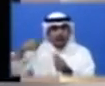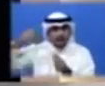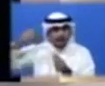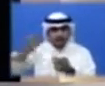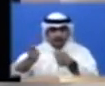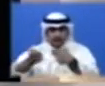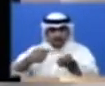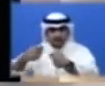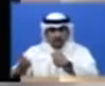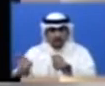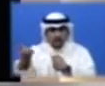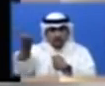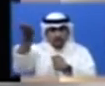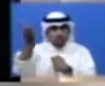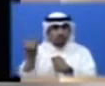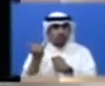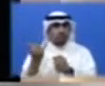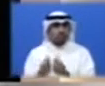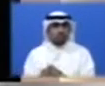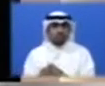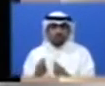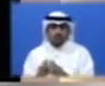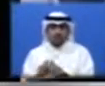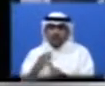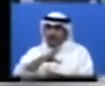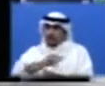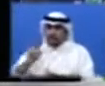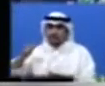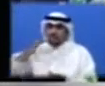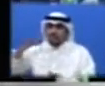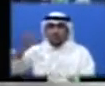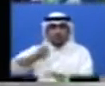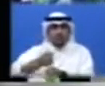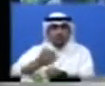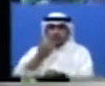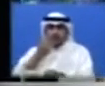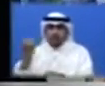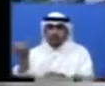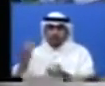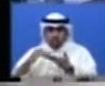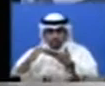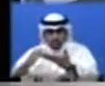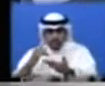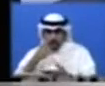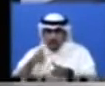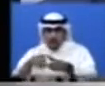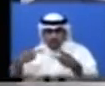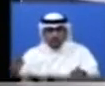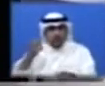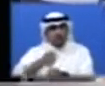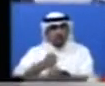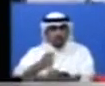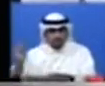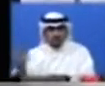الدول العربية وإيجاد فرص عمل للبطالة. هذا وناقش معاليه عددا من